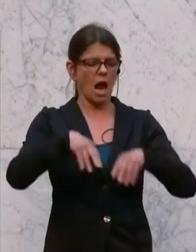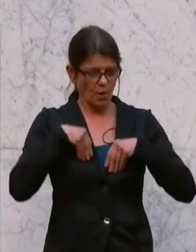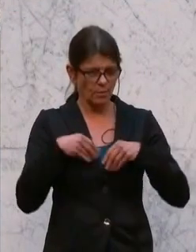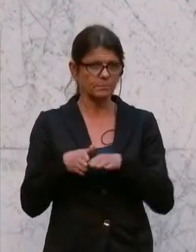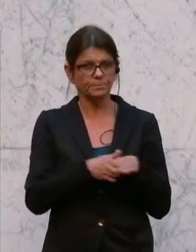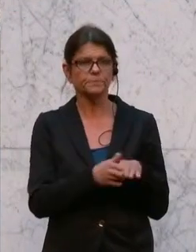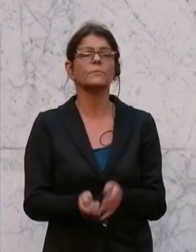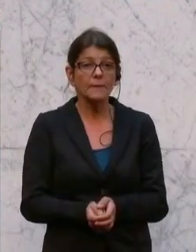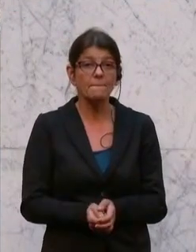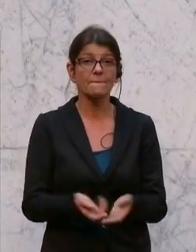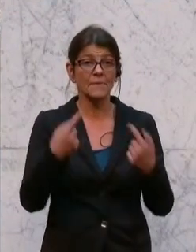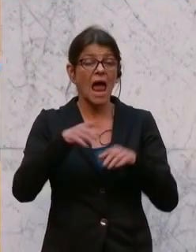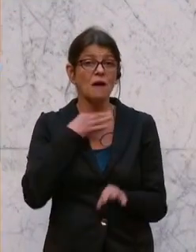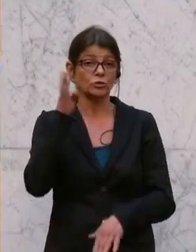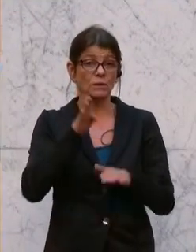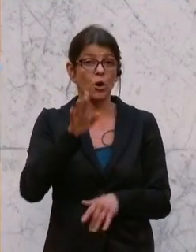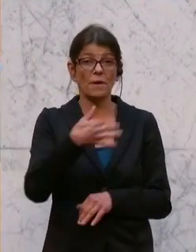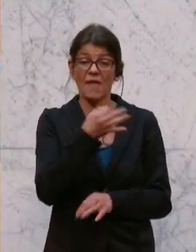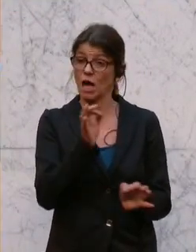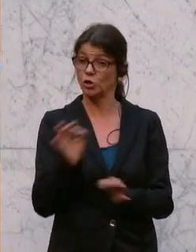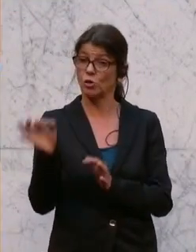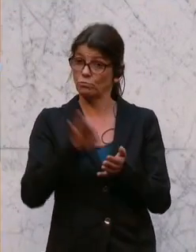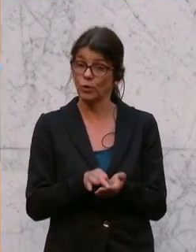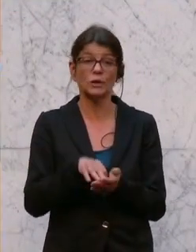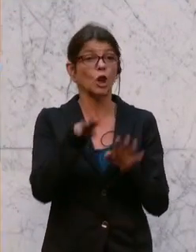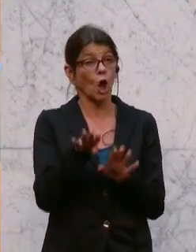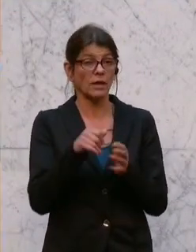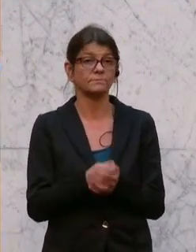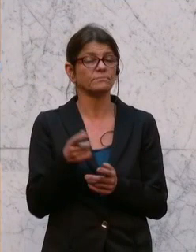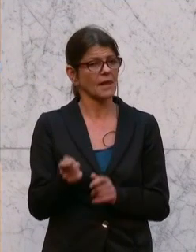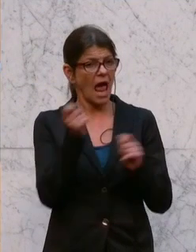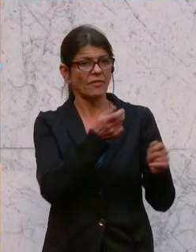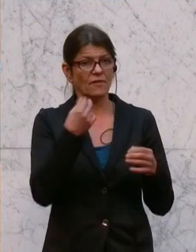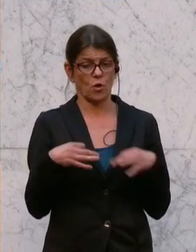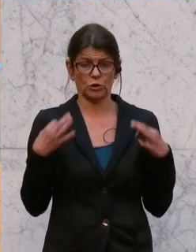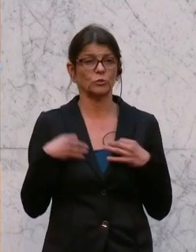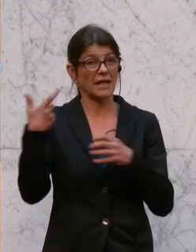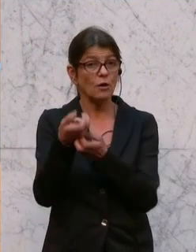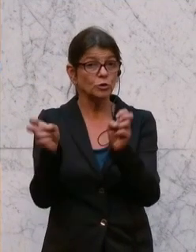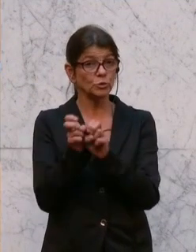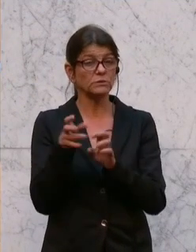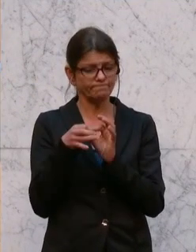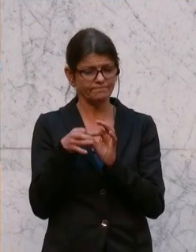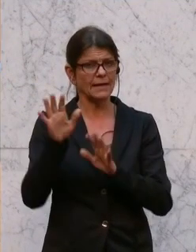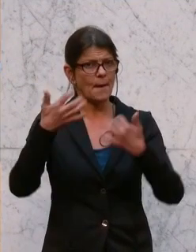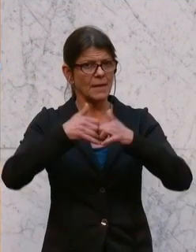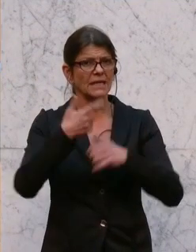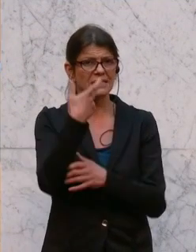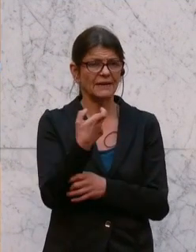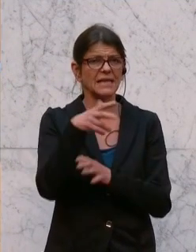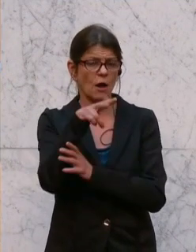angenommen. Abstimmung über den Tagesordnungspunkt 9. Antrag des Gesundheitsausschusses, seinen Bericht